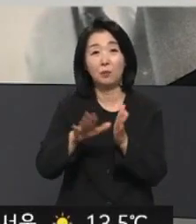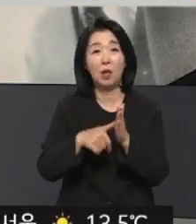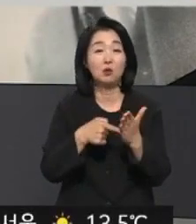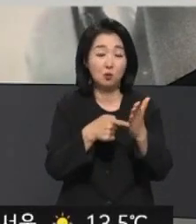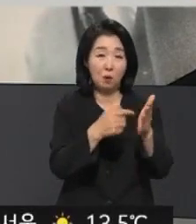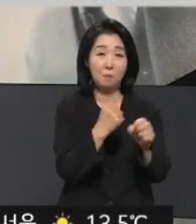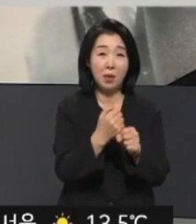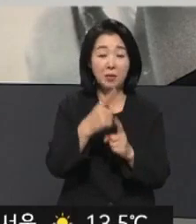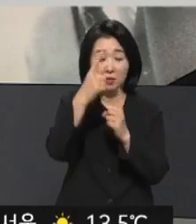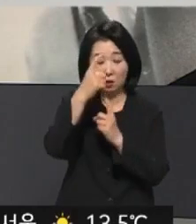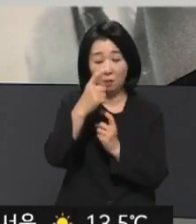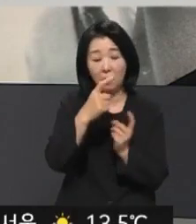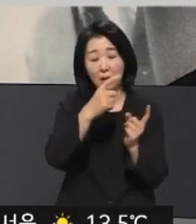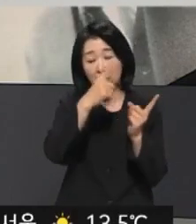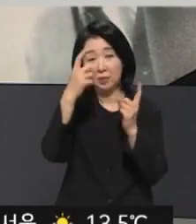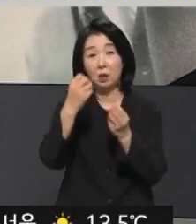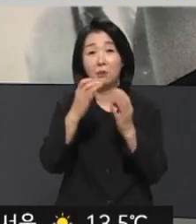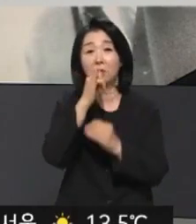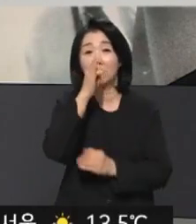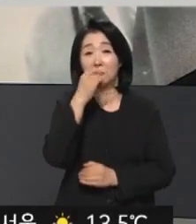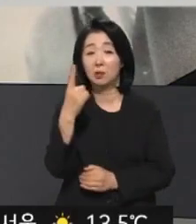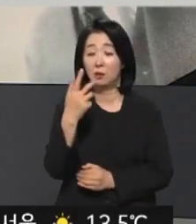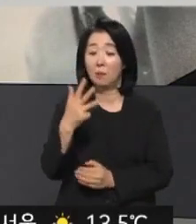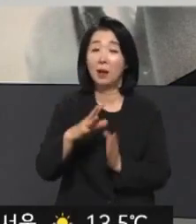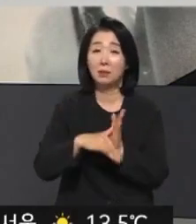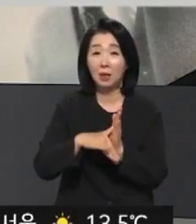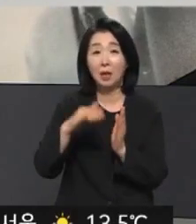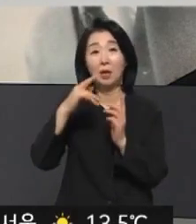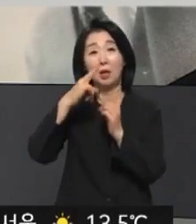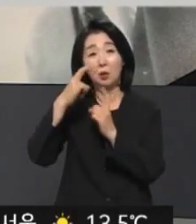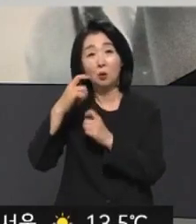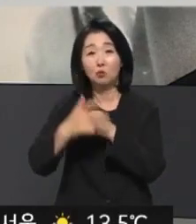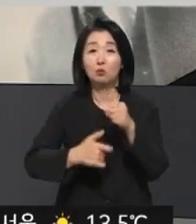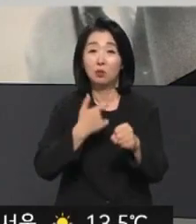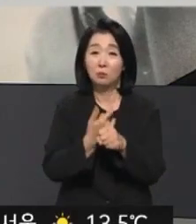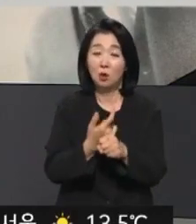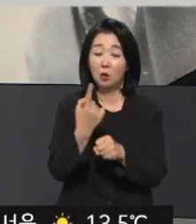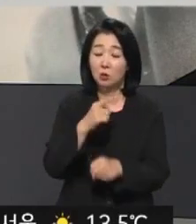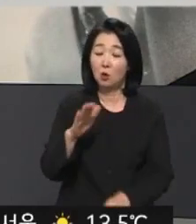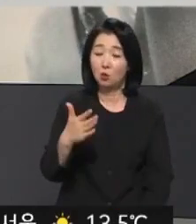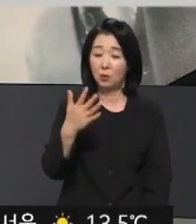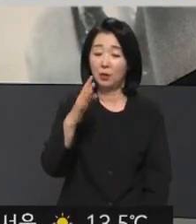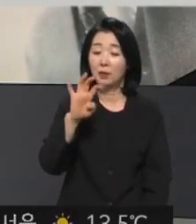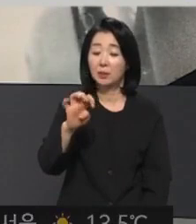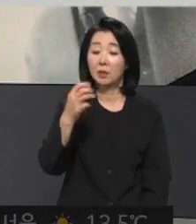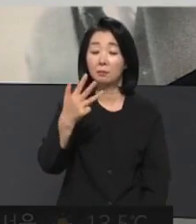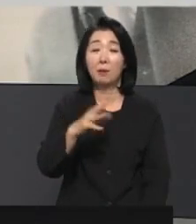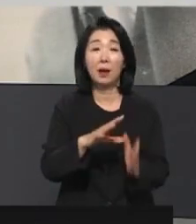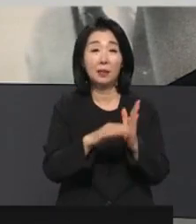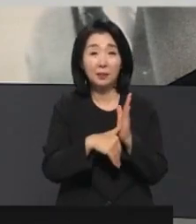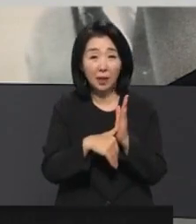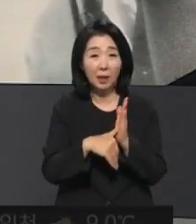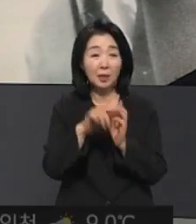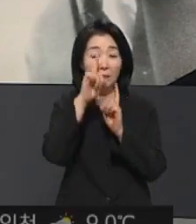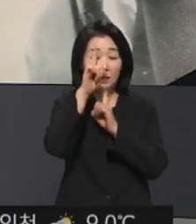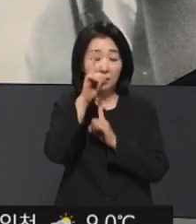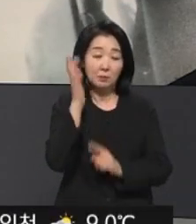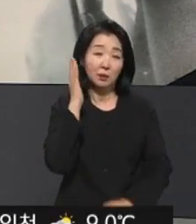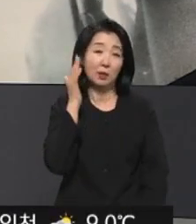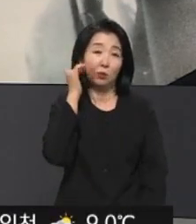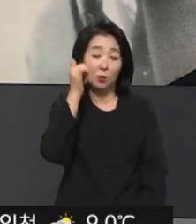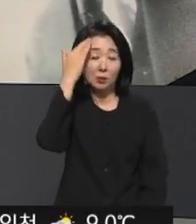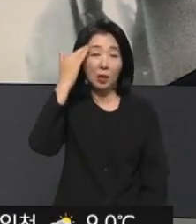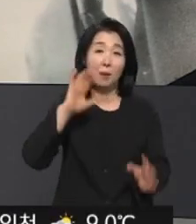거행하면서였죠. 2008년에 건국 60년이니까 이 1948년 이승만 정부를 대한민국의 시작으로 보는 겁니다.